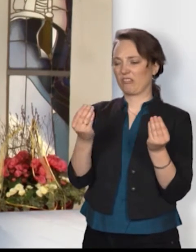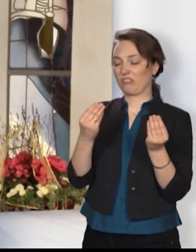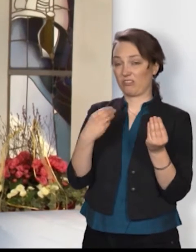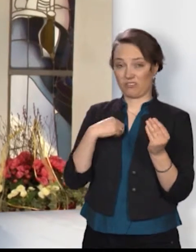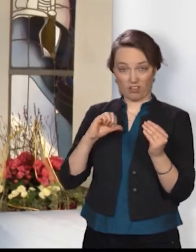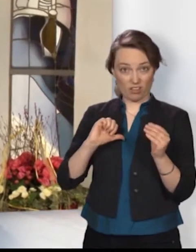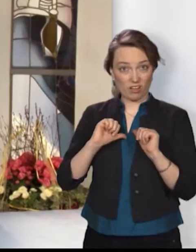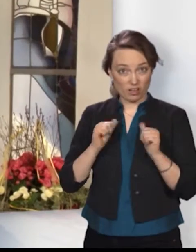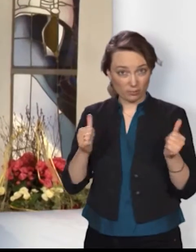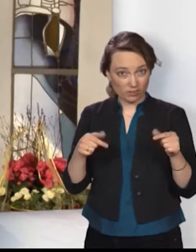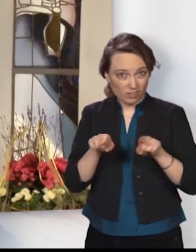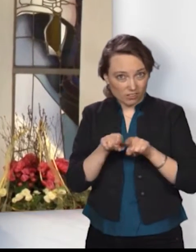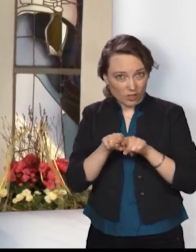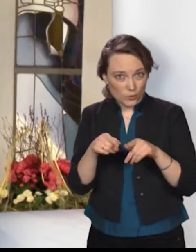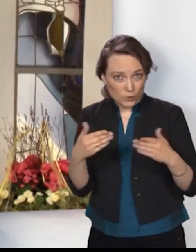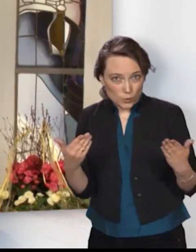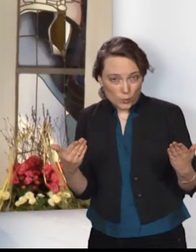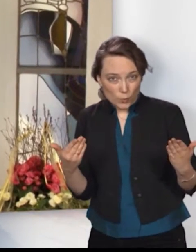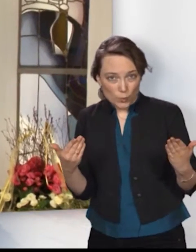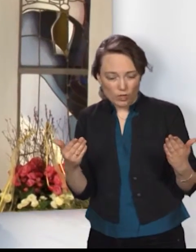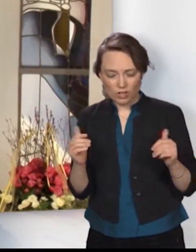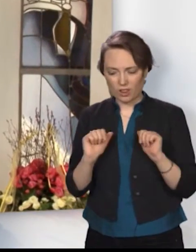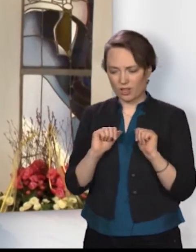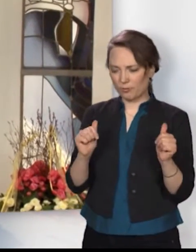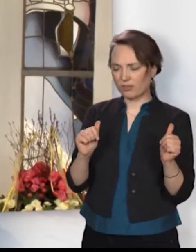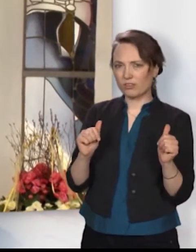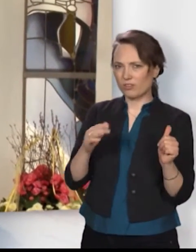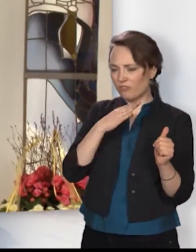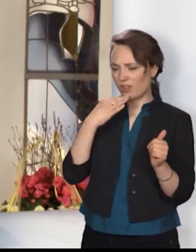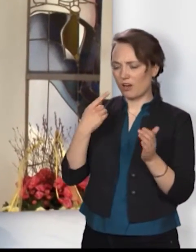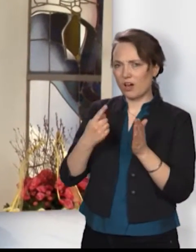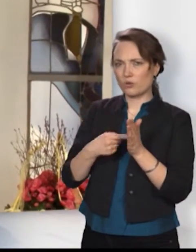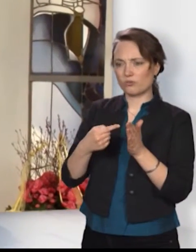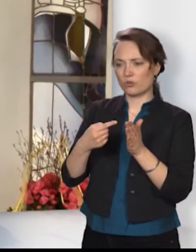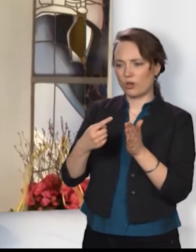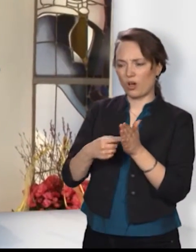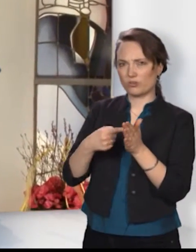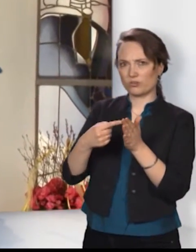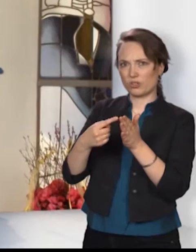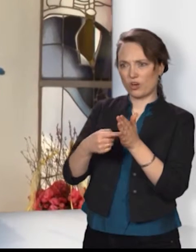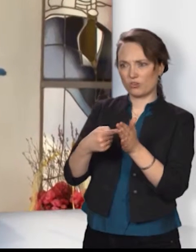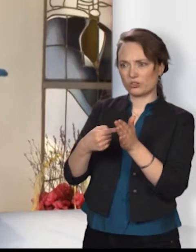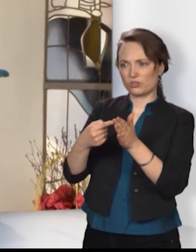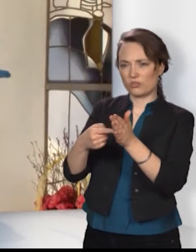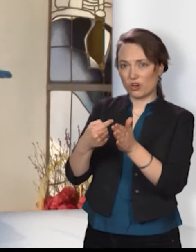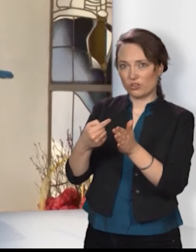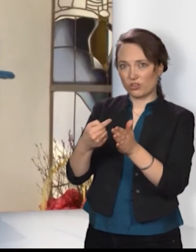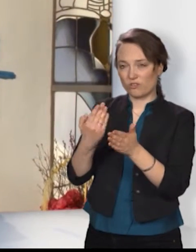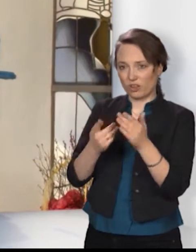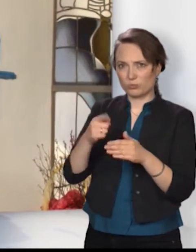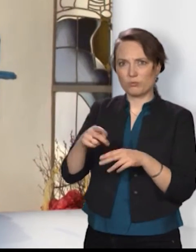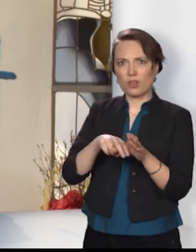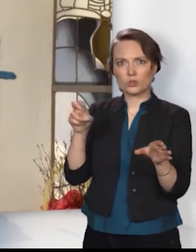Wenn einen da das Leben reizt, mit seinen ganzen Herausforderungen, dann muss man bald aussteigen. 18, 20, 204